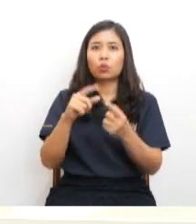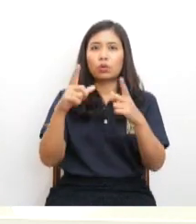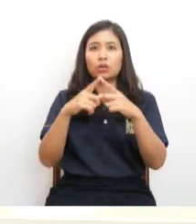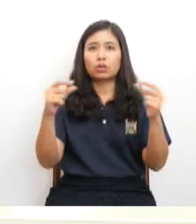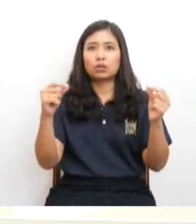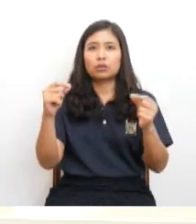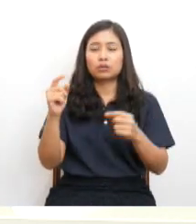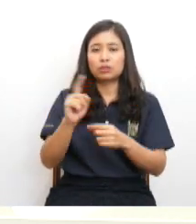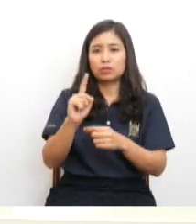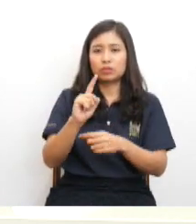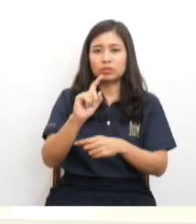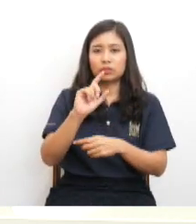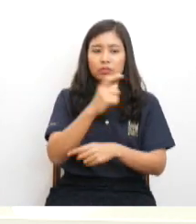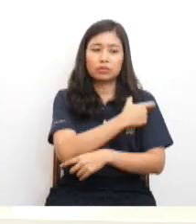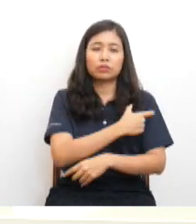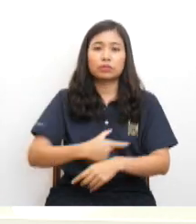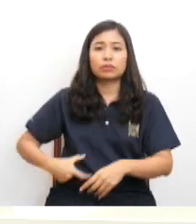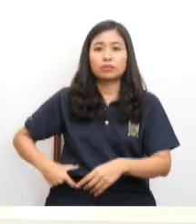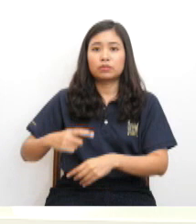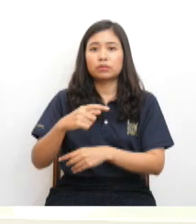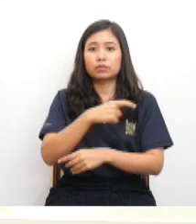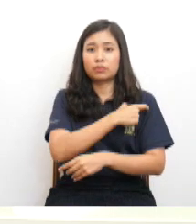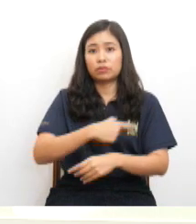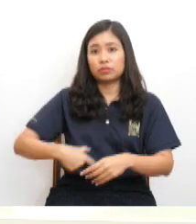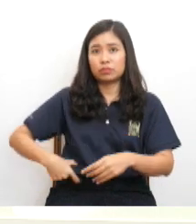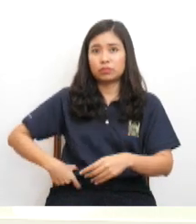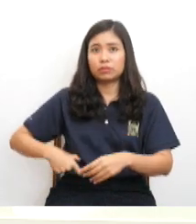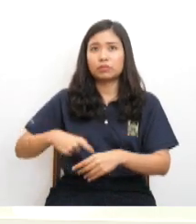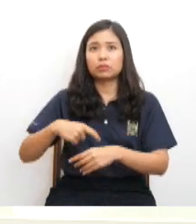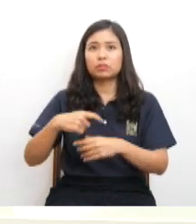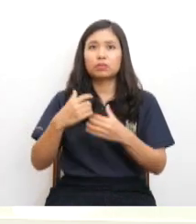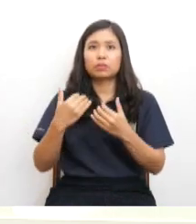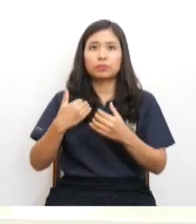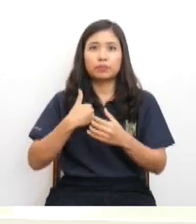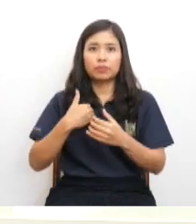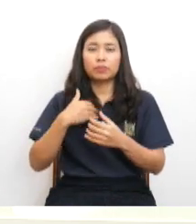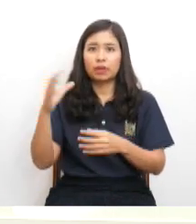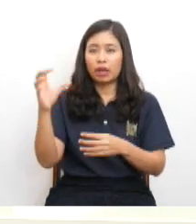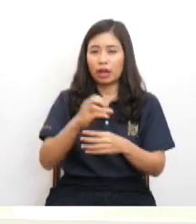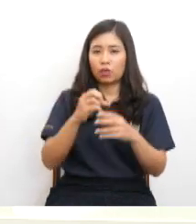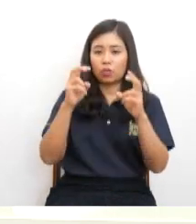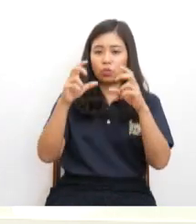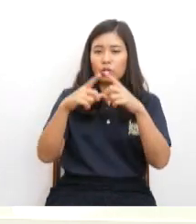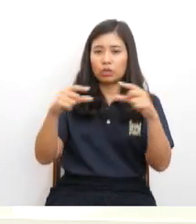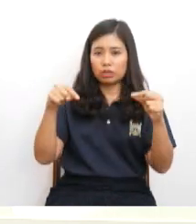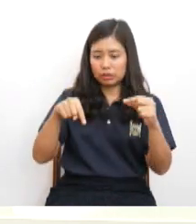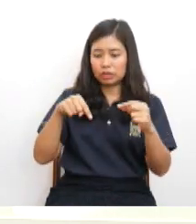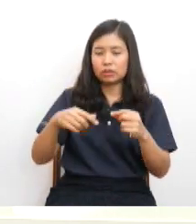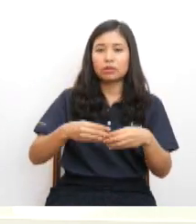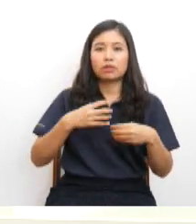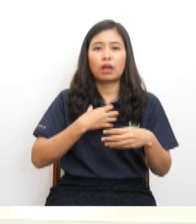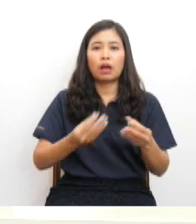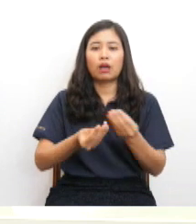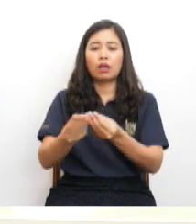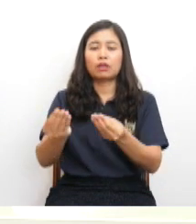าทสมเด็จพระเจ้าอยู่หัวนะครับได้มีแนวพระราชดำริที่จะนำเรื่องนี้ให้สู่พี่น้องประชาชนนะ